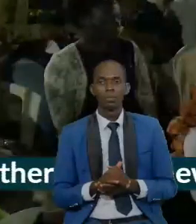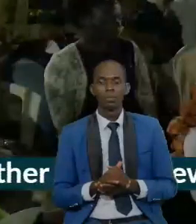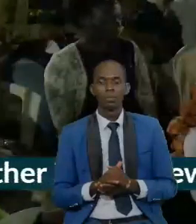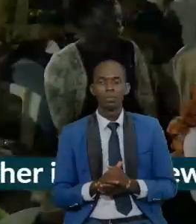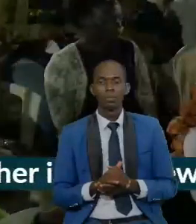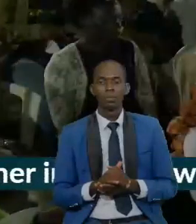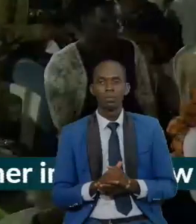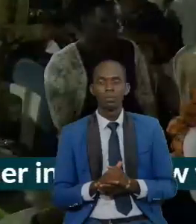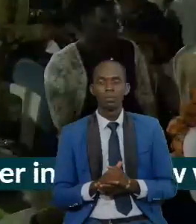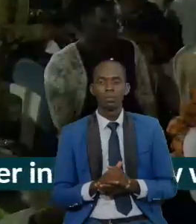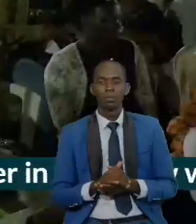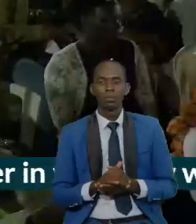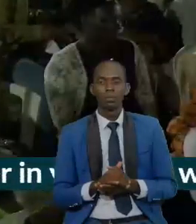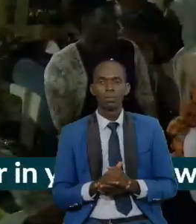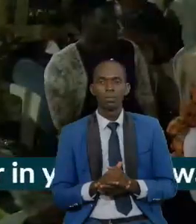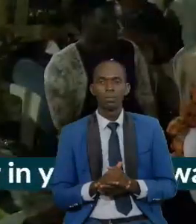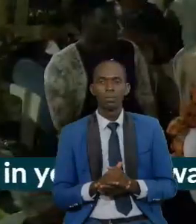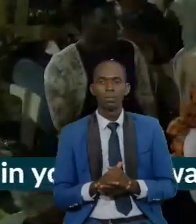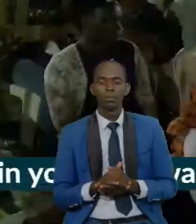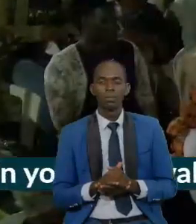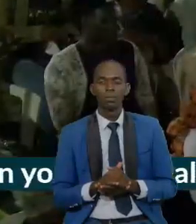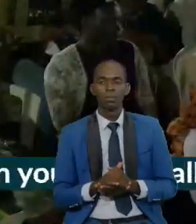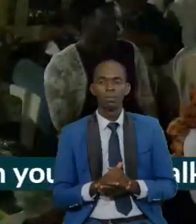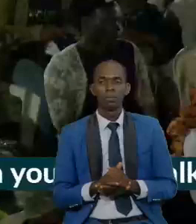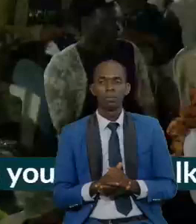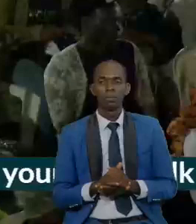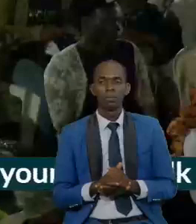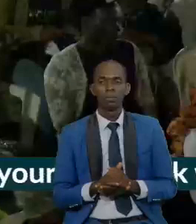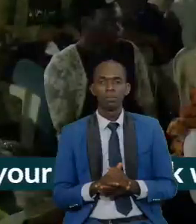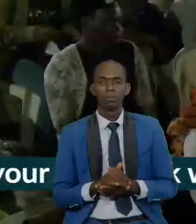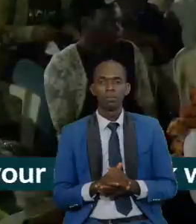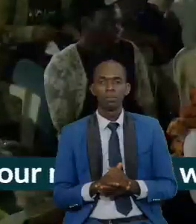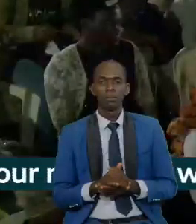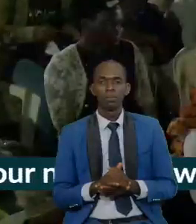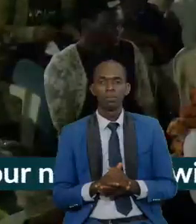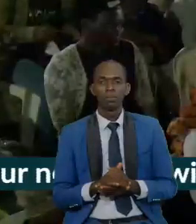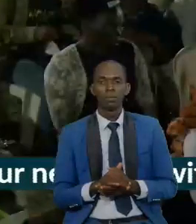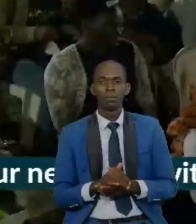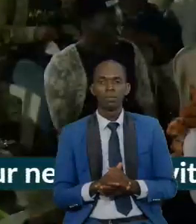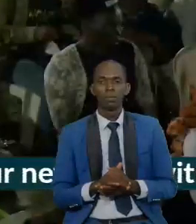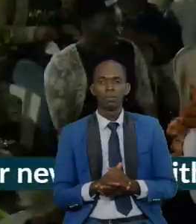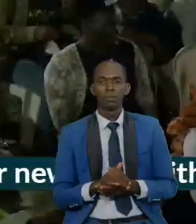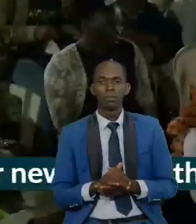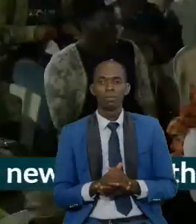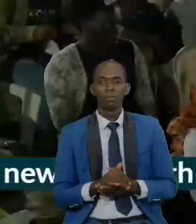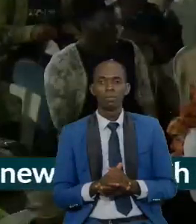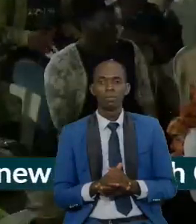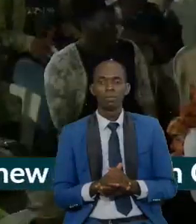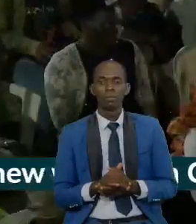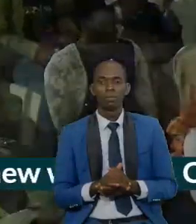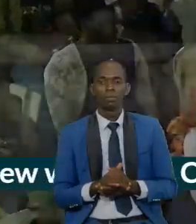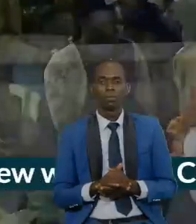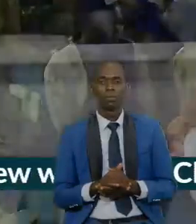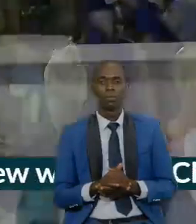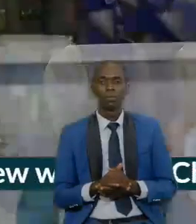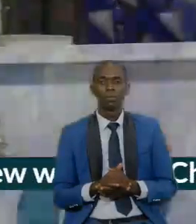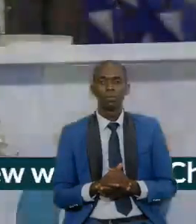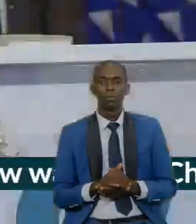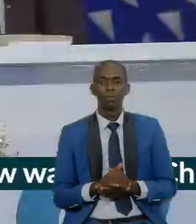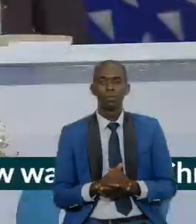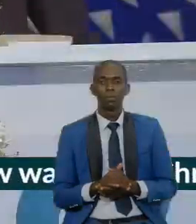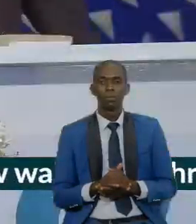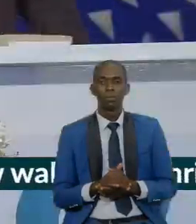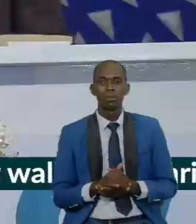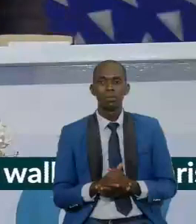le programme des pasteurs, des ministres de la parole et des ouvriers de l'église se tiennent.